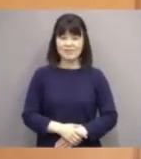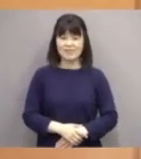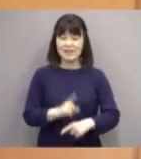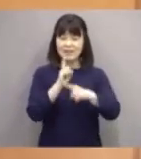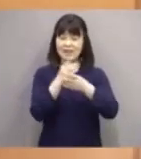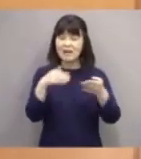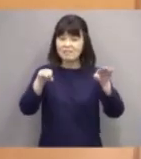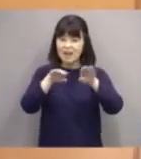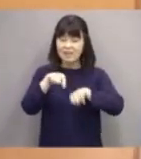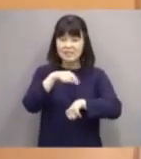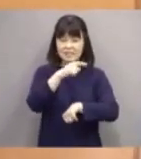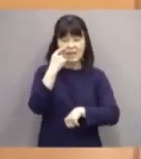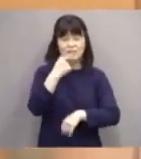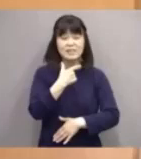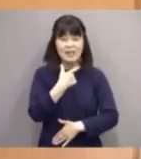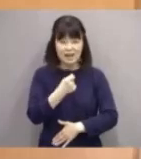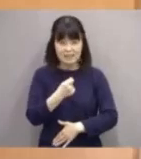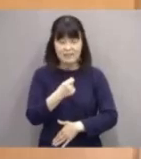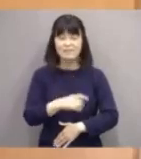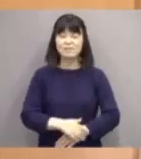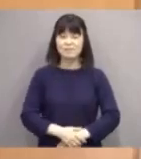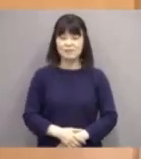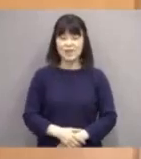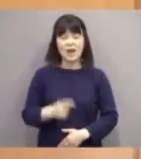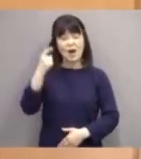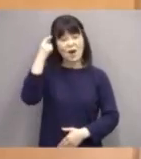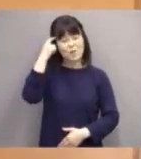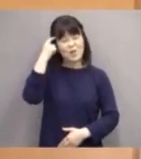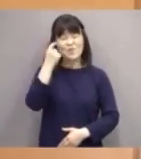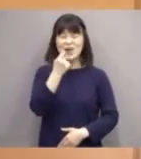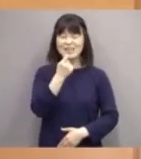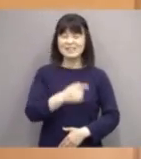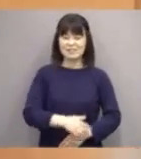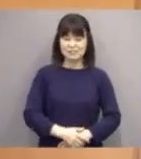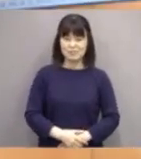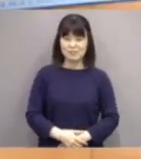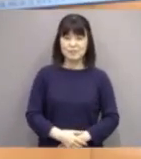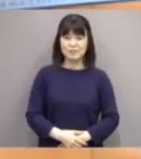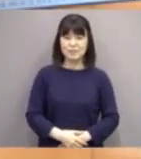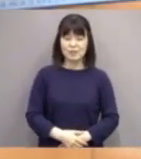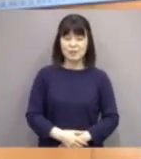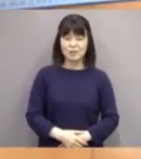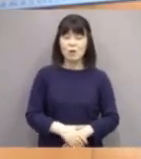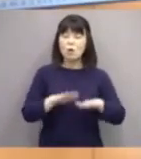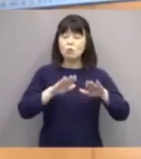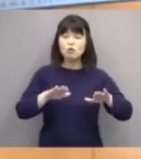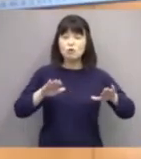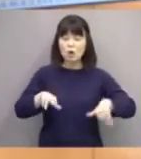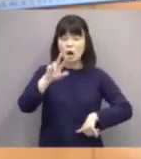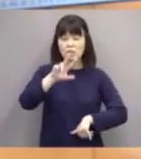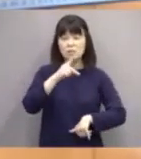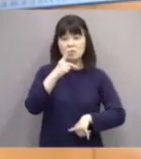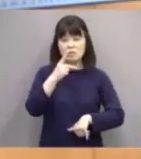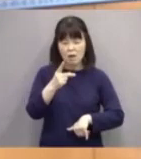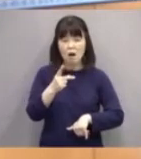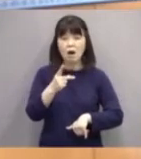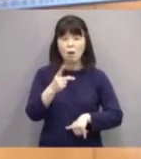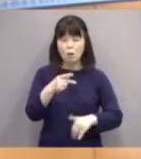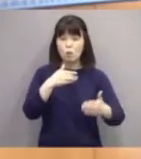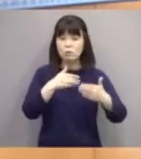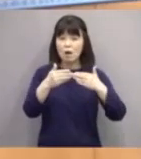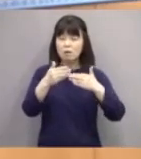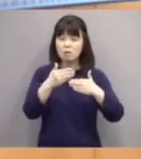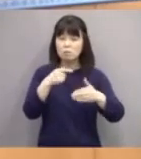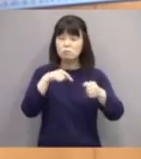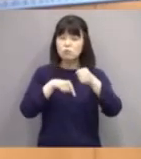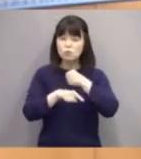館にも行ってみたいなって思った？ 思います。 子どもが理科を体験することの意味ってどうい